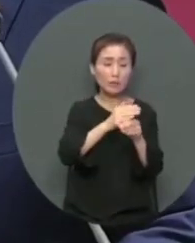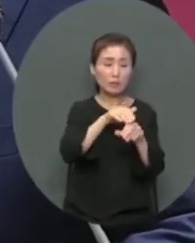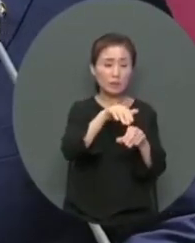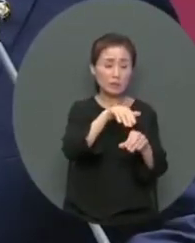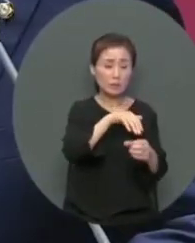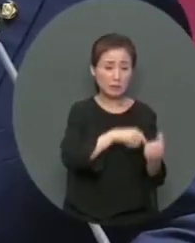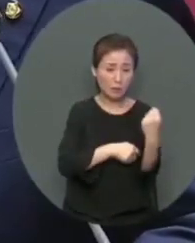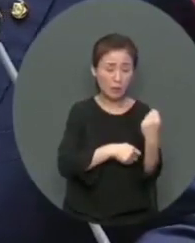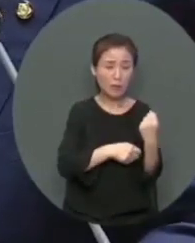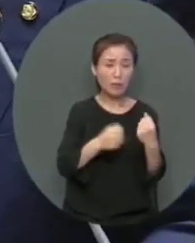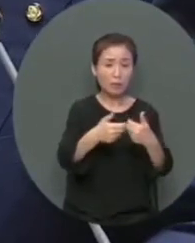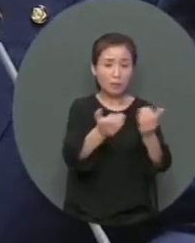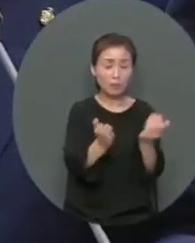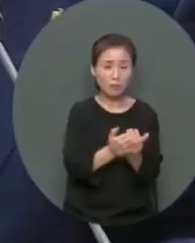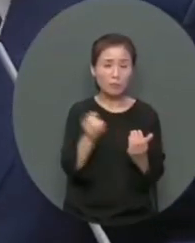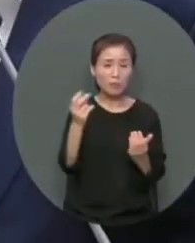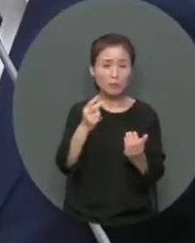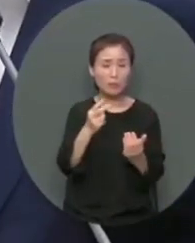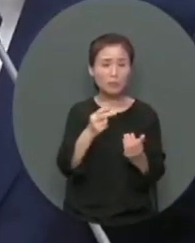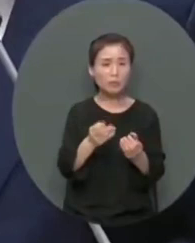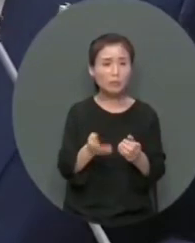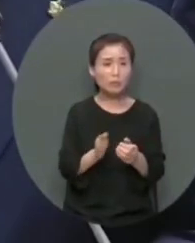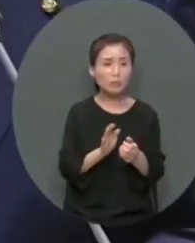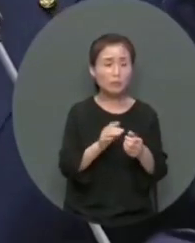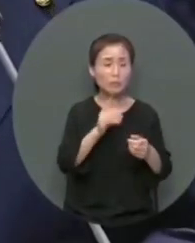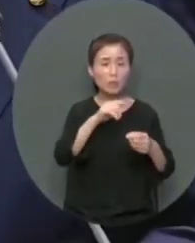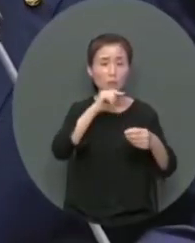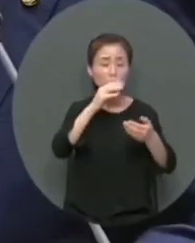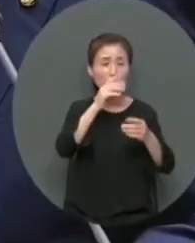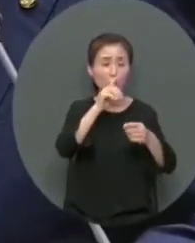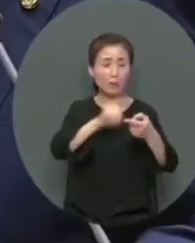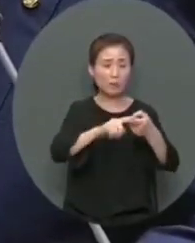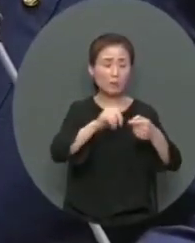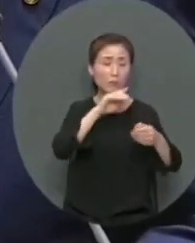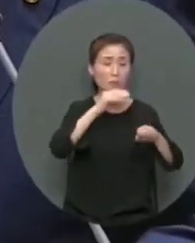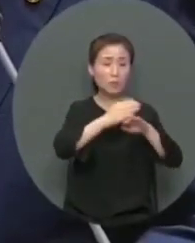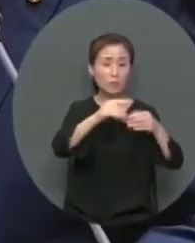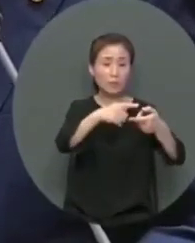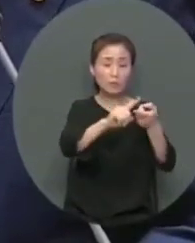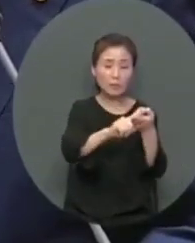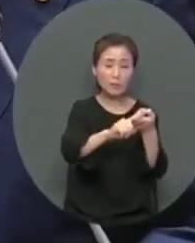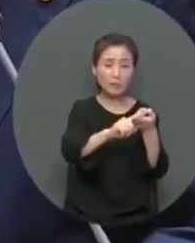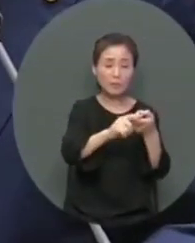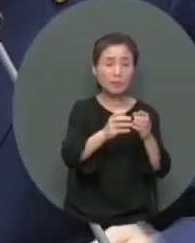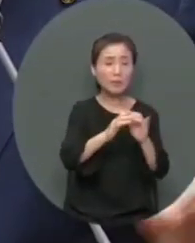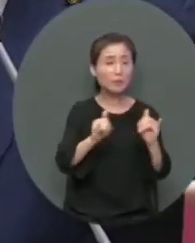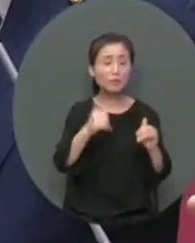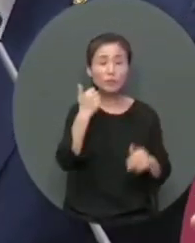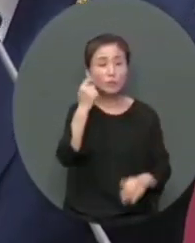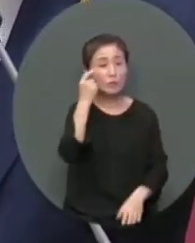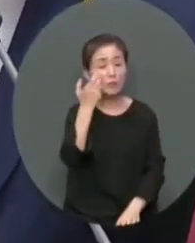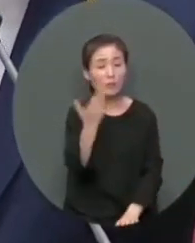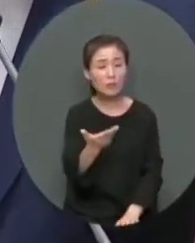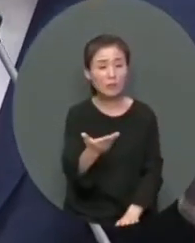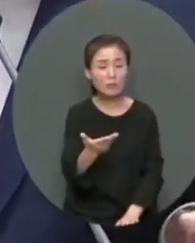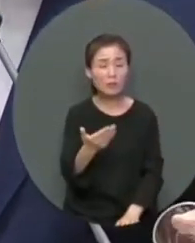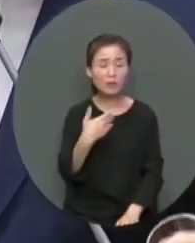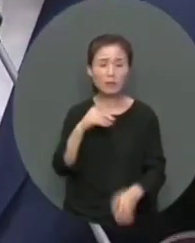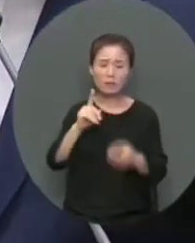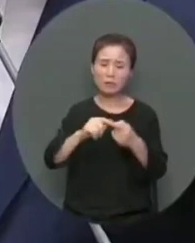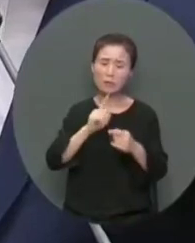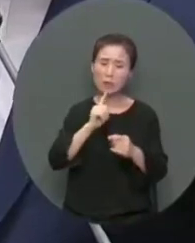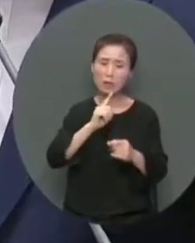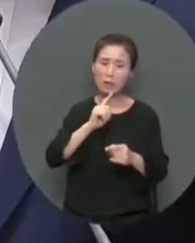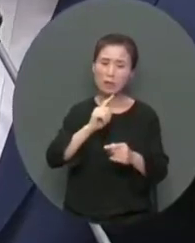그게 총리님 누구라고 생각을 합니까? 제가 뭐 구체적인 사안을 말씀드리는 것은 적절치 않을 것 같습니다.